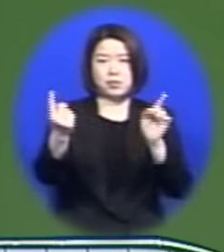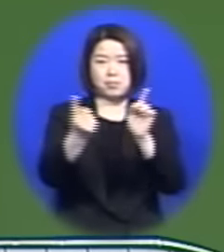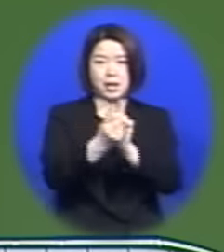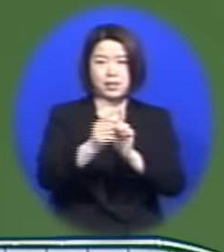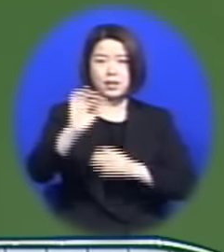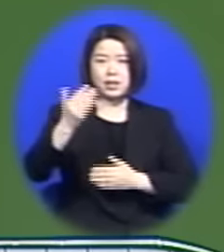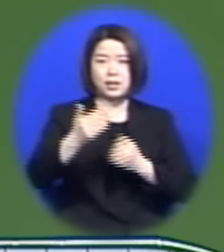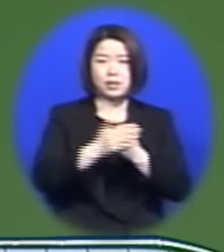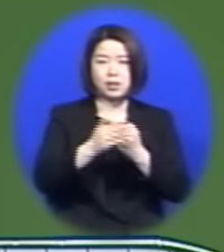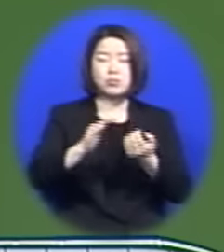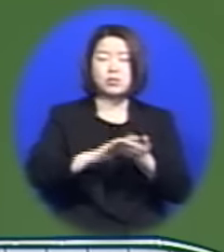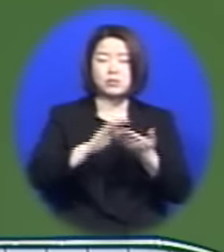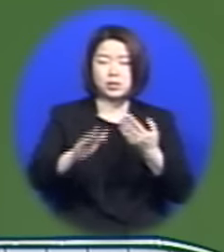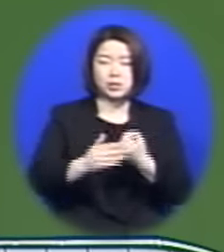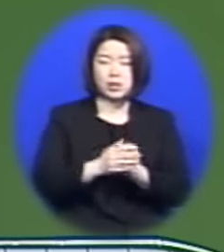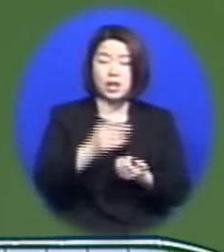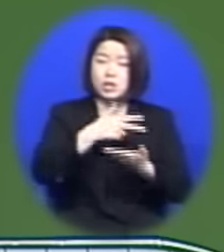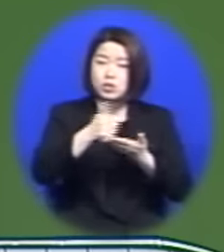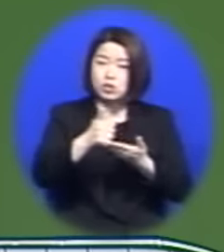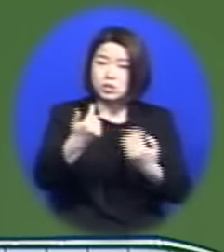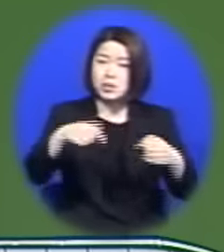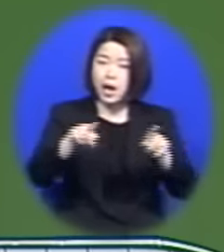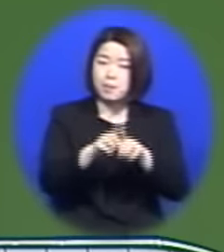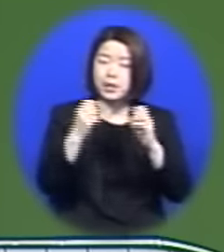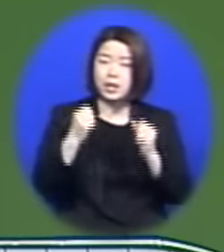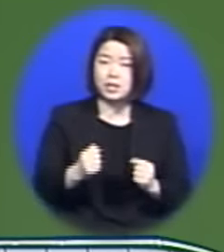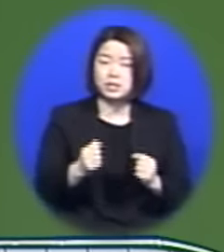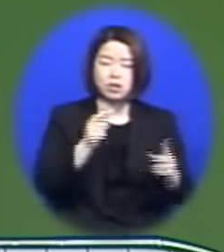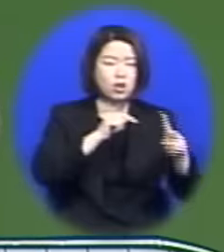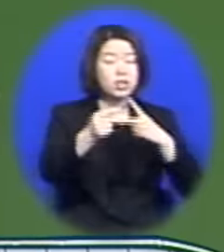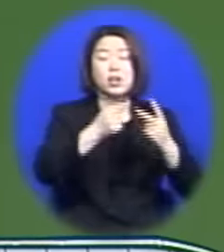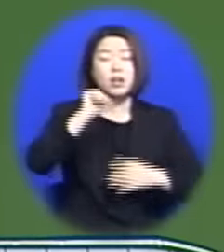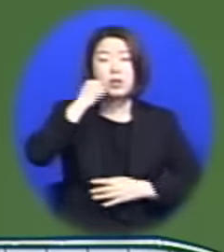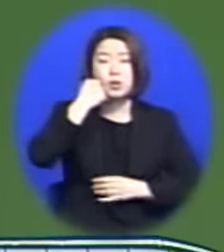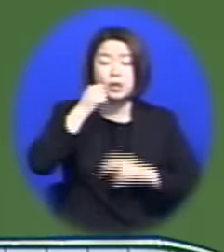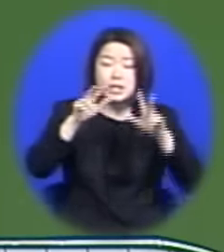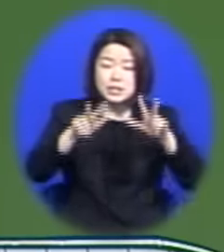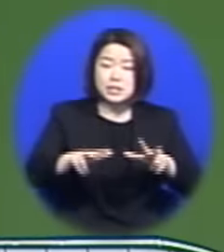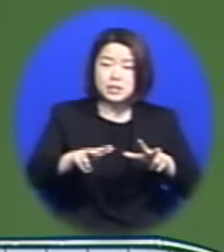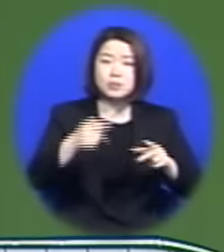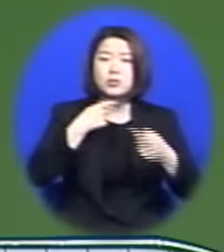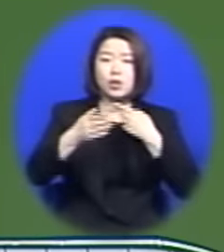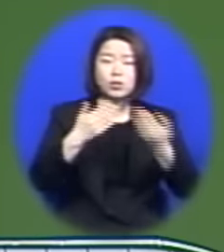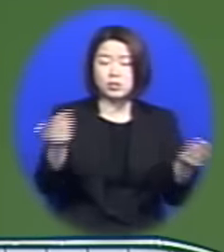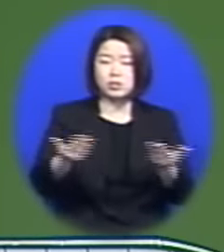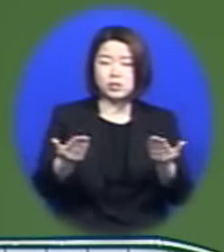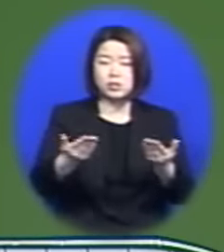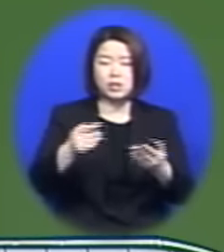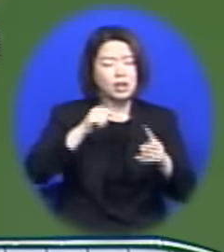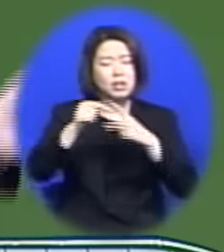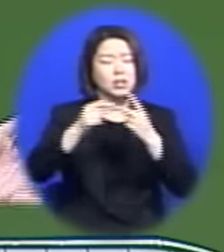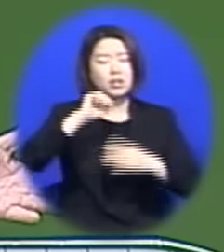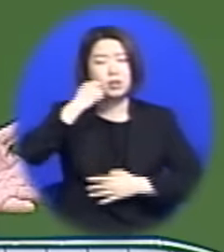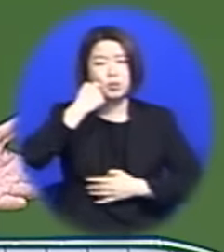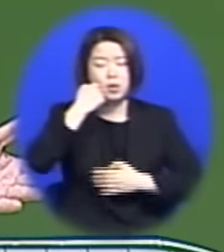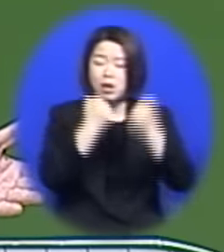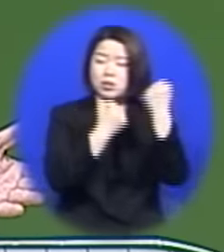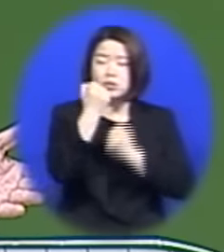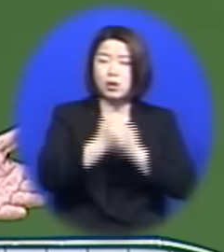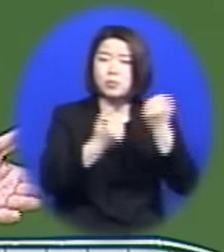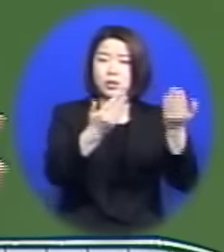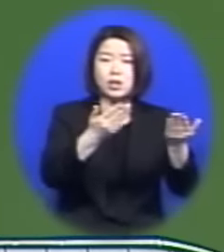주님이 함께 계시는 것 이해할 수가 없어요 겪는 일을 이해할 수가 없어요 설명할 수가